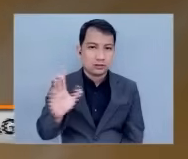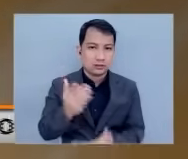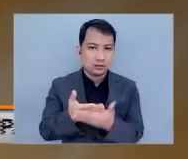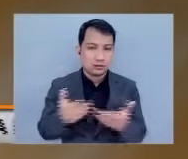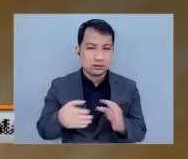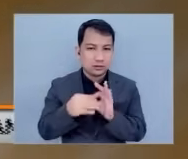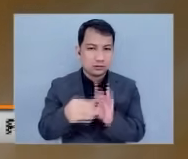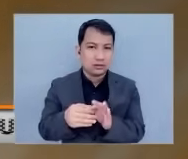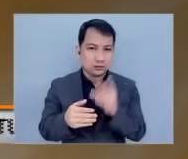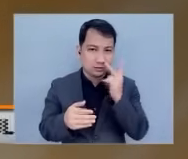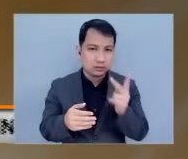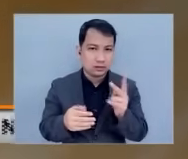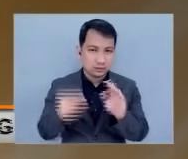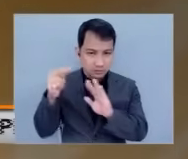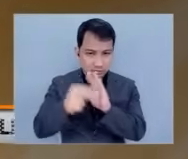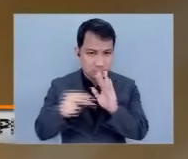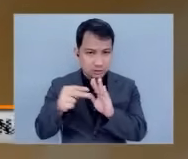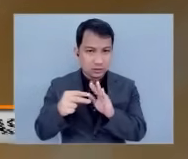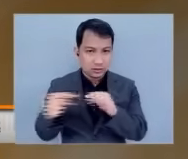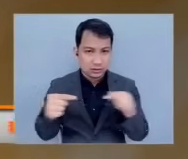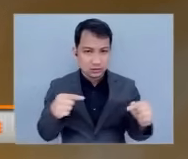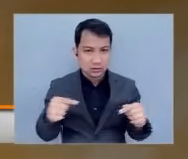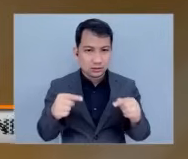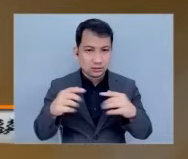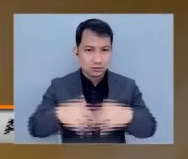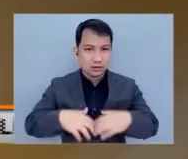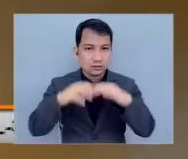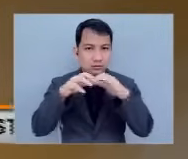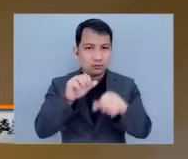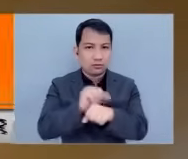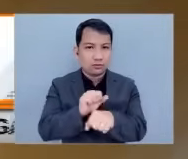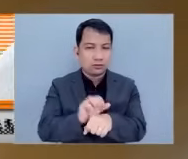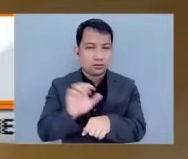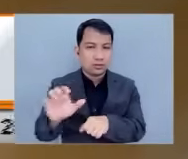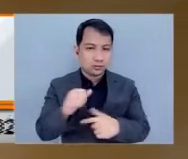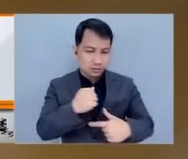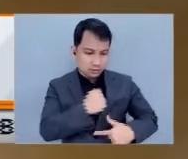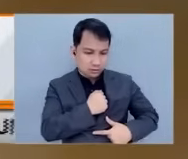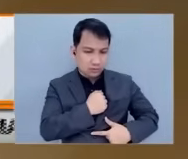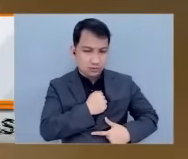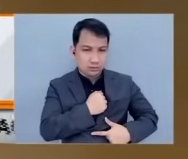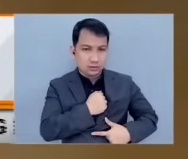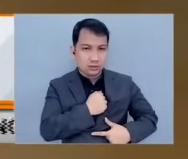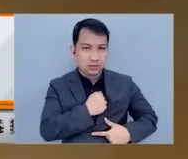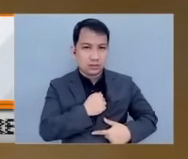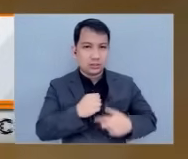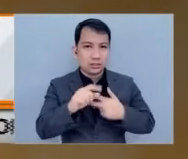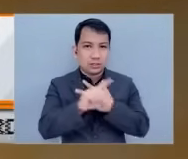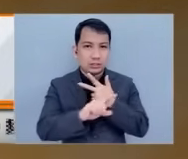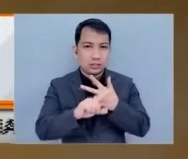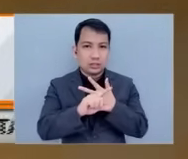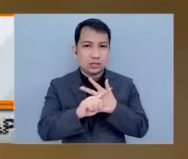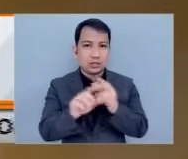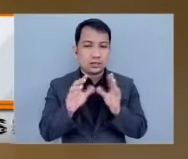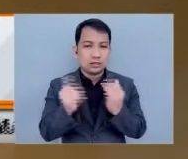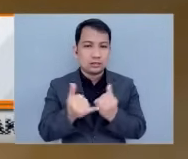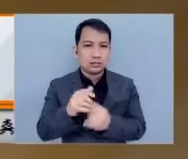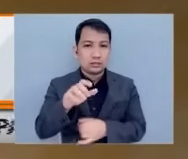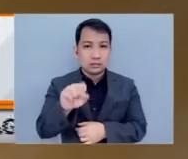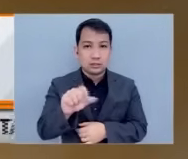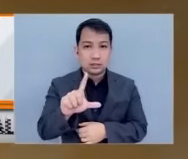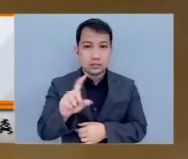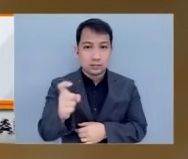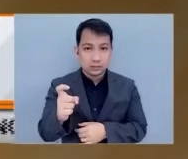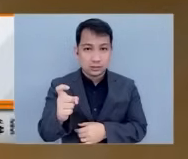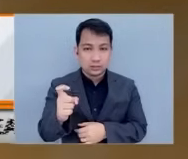sa video ang pag-ipagtalo ng mga construction workers sa mga security guard ng Calamba Premier Industrial Park sa South Luzon Expressway